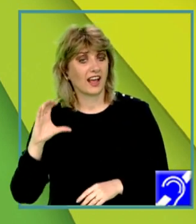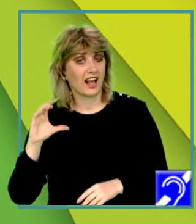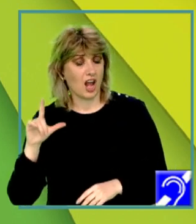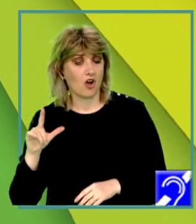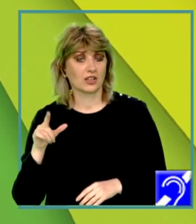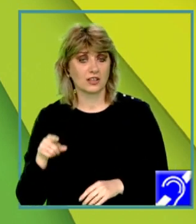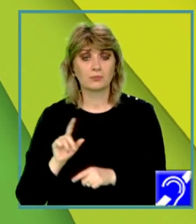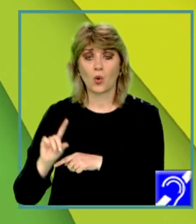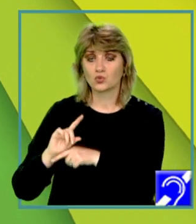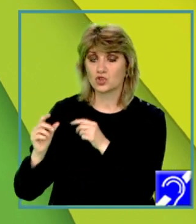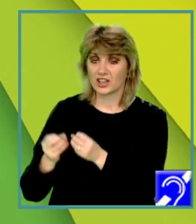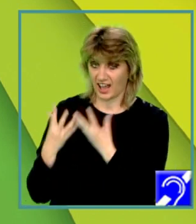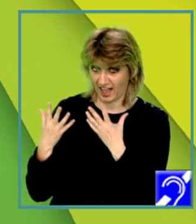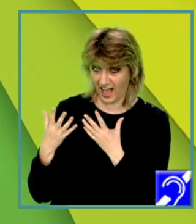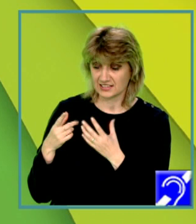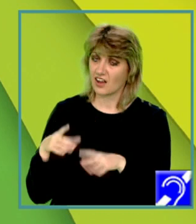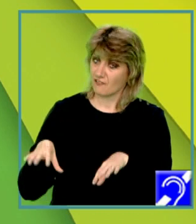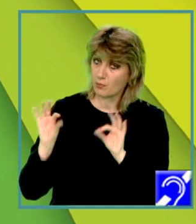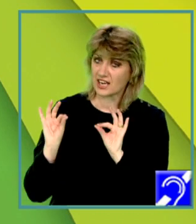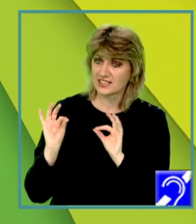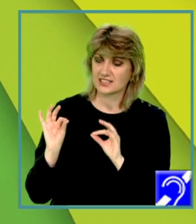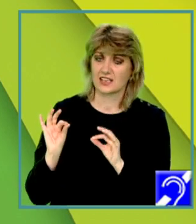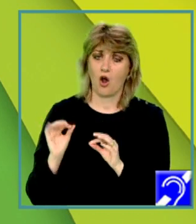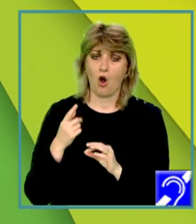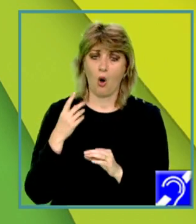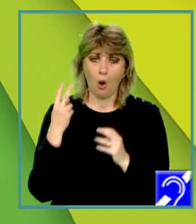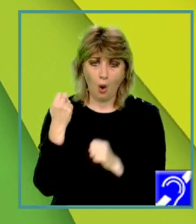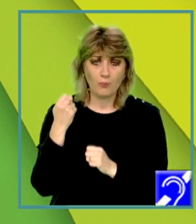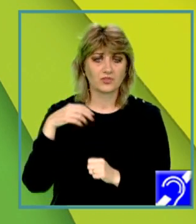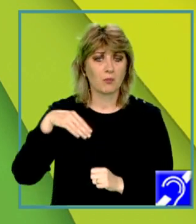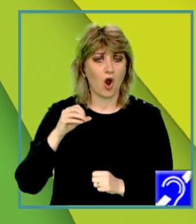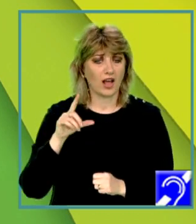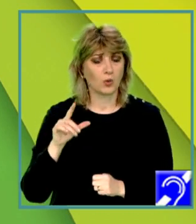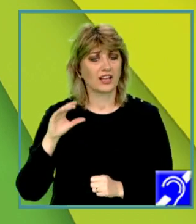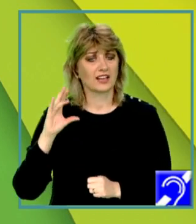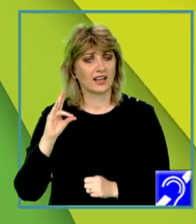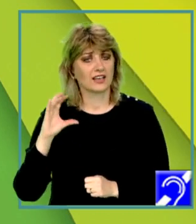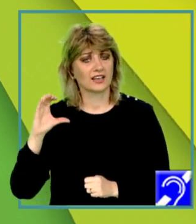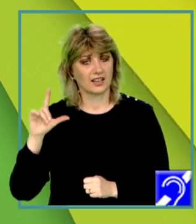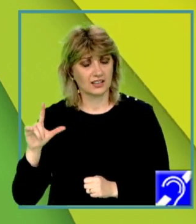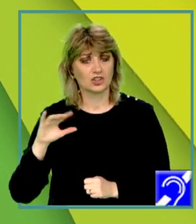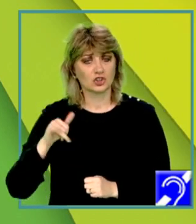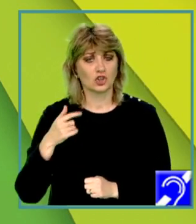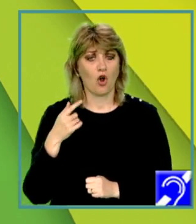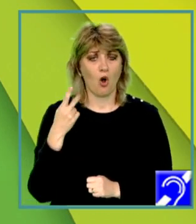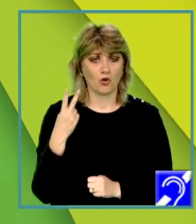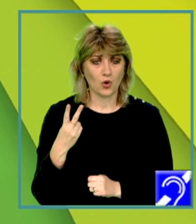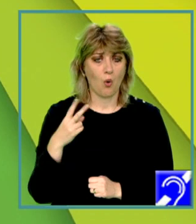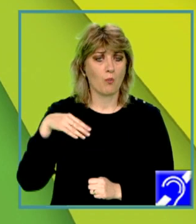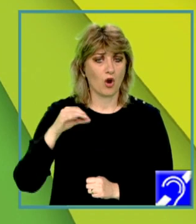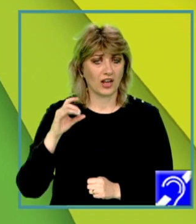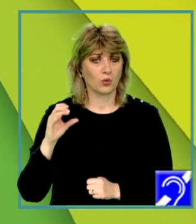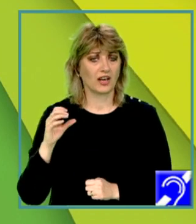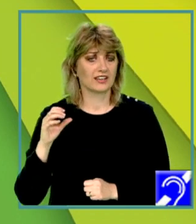produșii de reacție vom găsi opt molecule de acid clorhidric și două molecule de hidrogen care